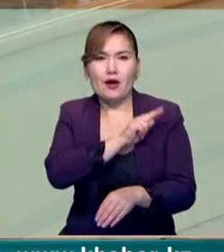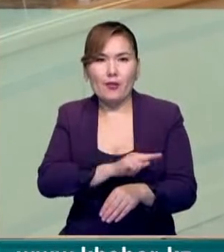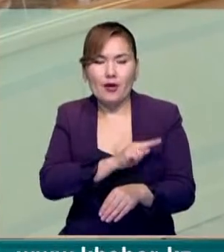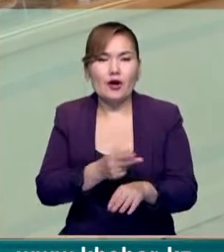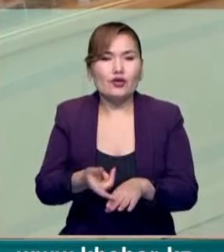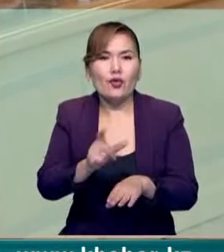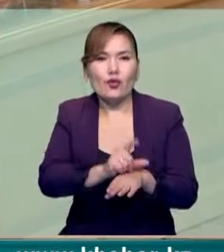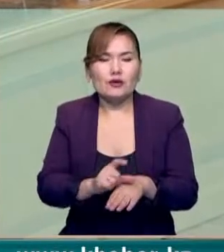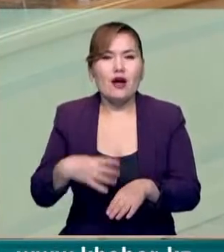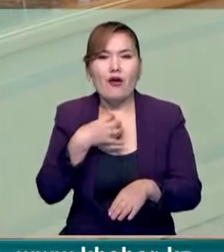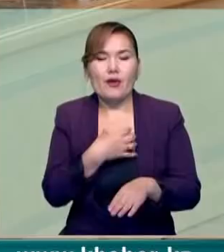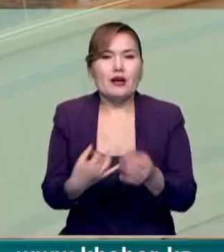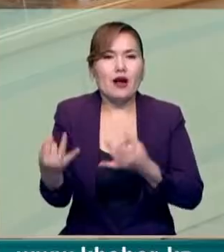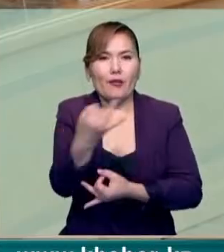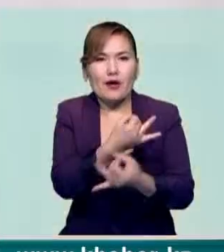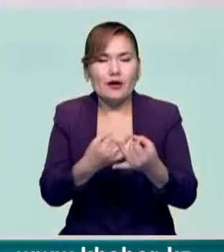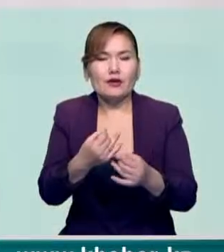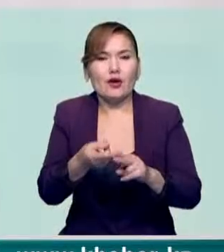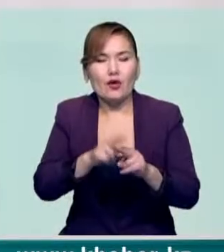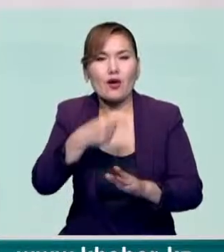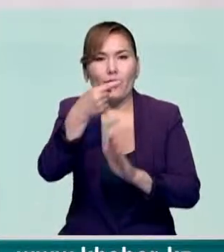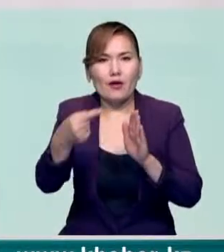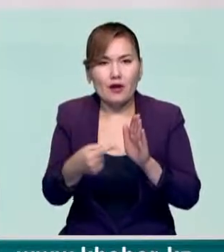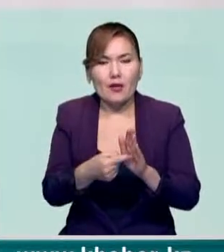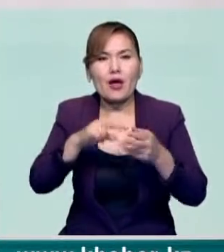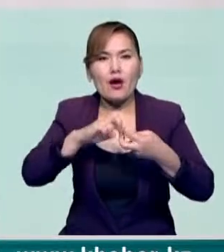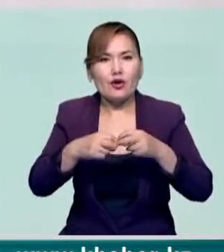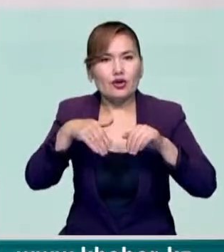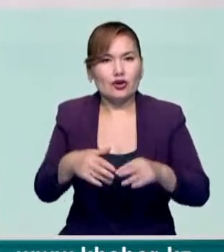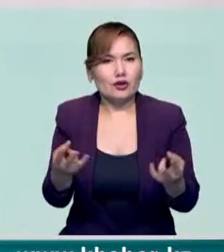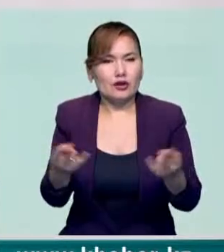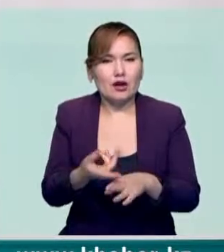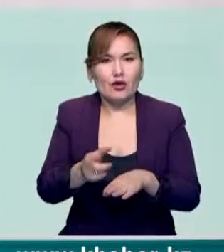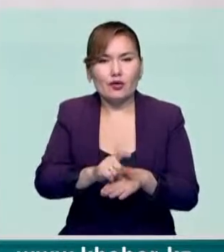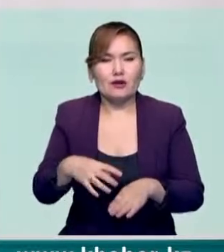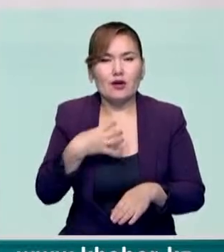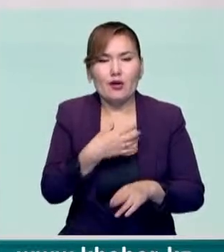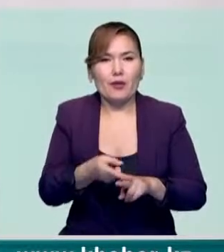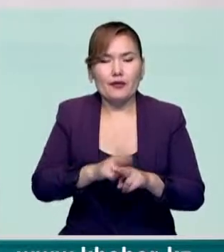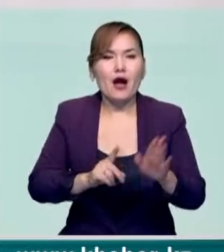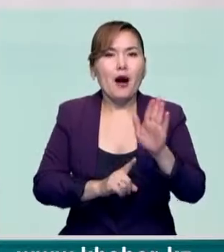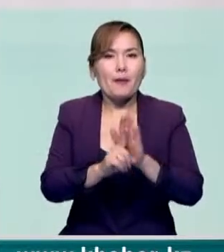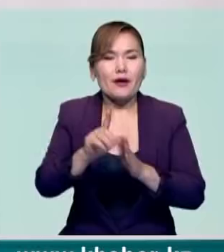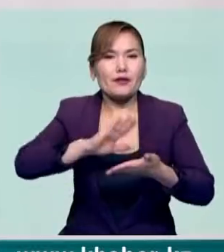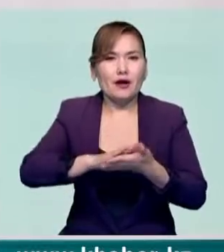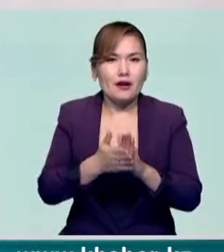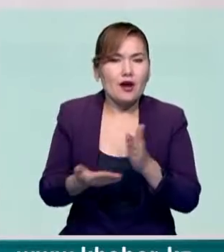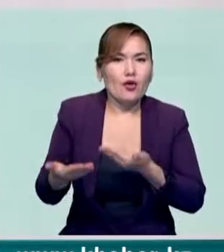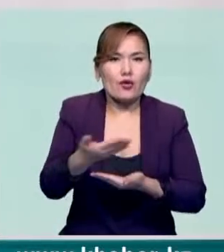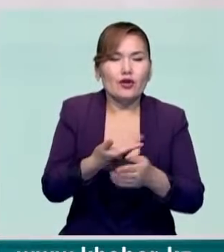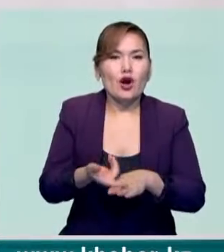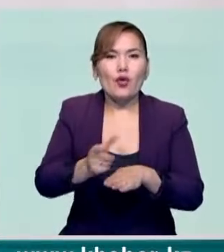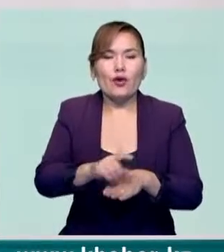талқылауды, нақтылауды және оны шешуді қажет ететін кейбір мәселелер туындайды. Менің ойымша, басталған келіссөздер нәтижесінде өте